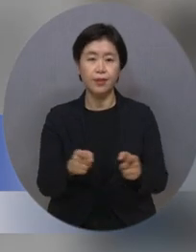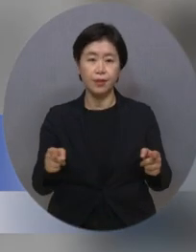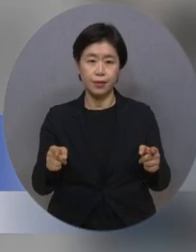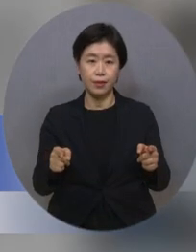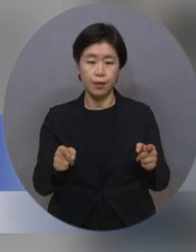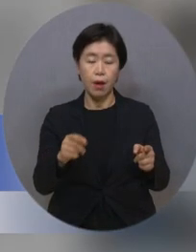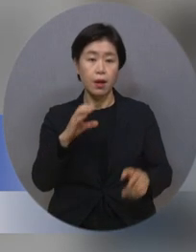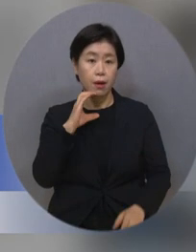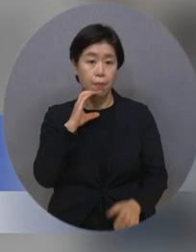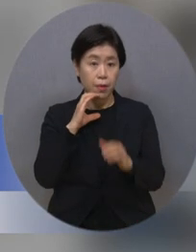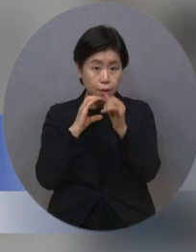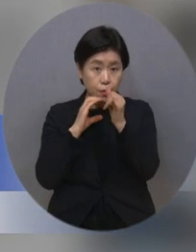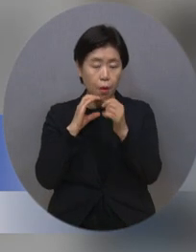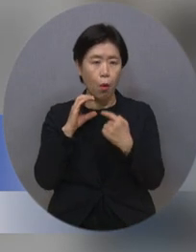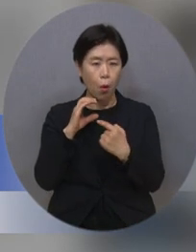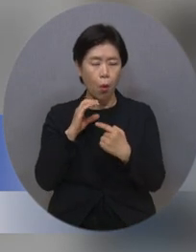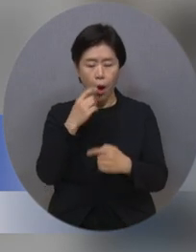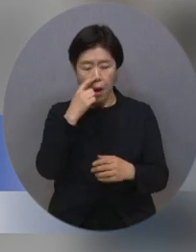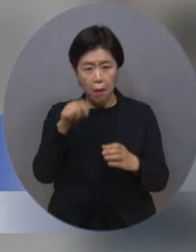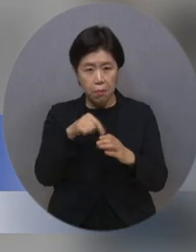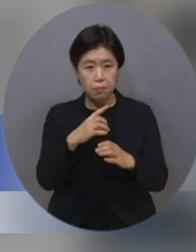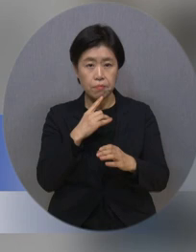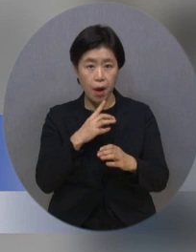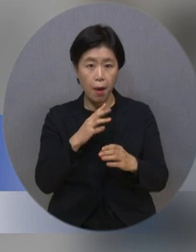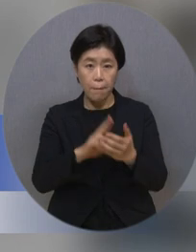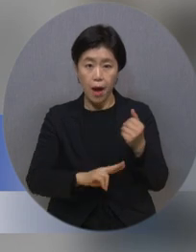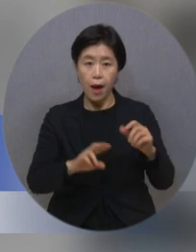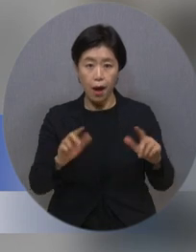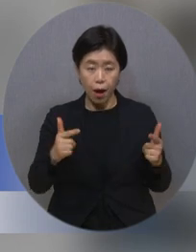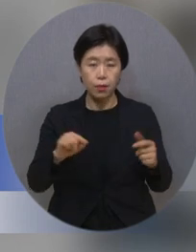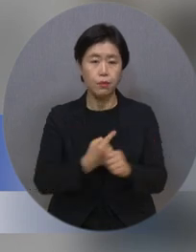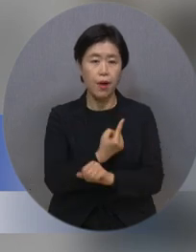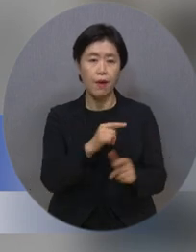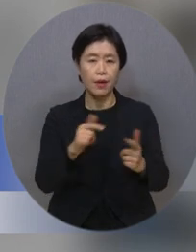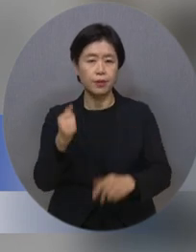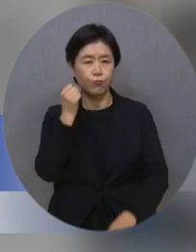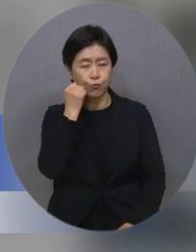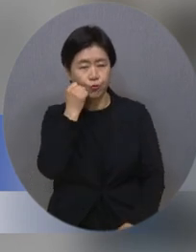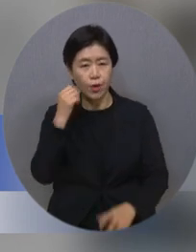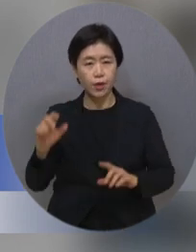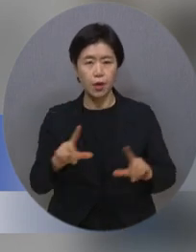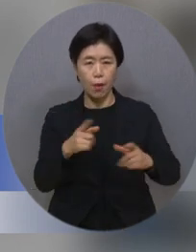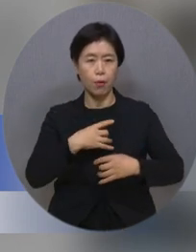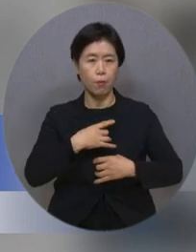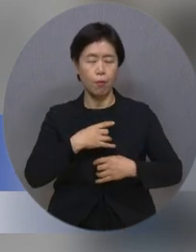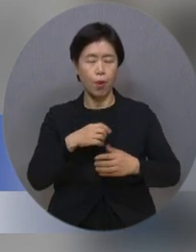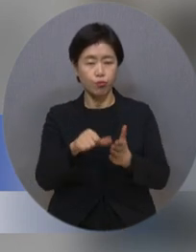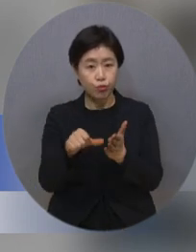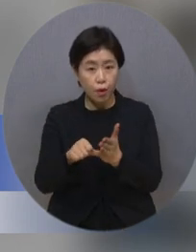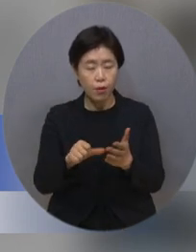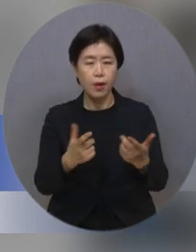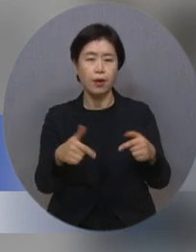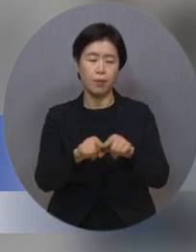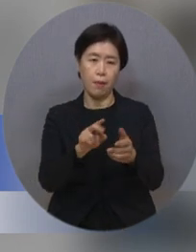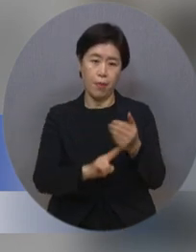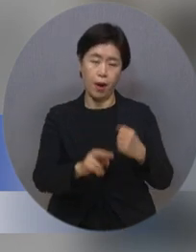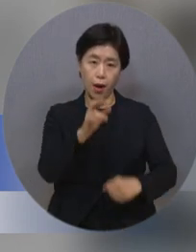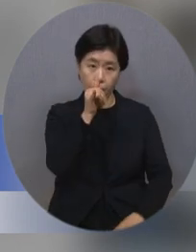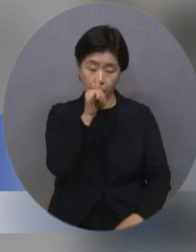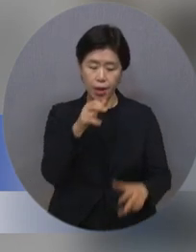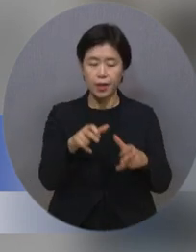다과와 생활용품 등을 함께 판매하며 장애인 근로자들이 근무합니다 대통령 실은